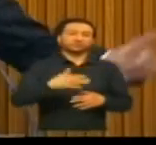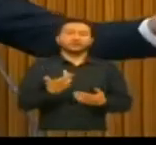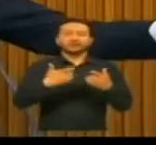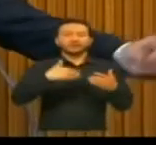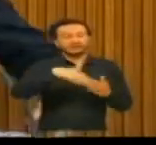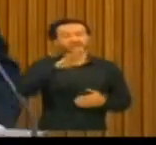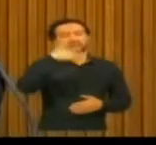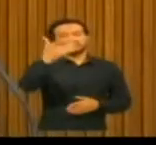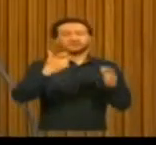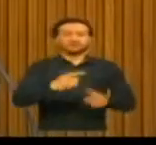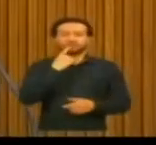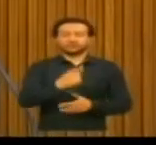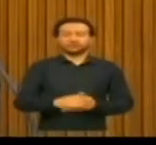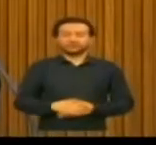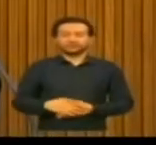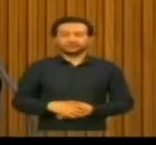Gideceksin başka yere.